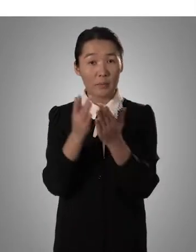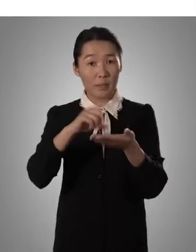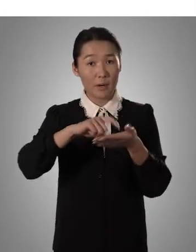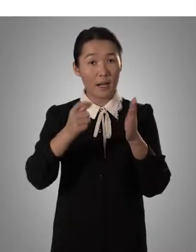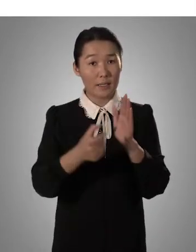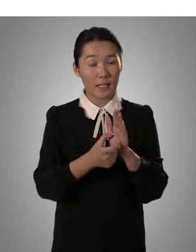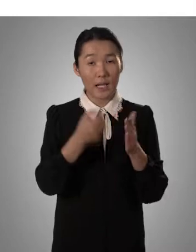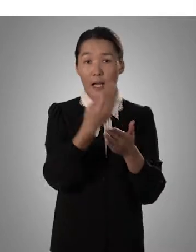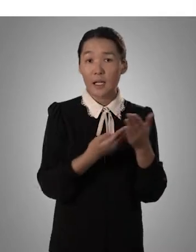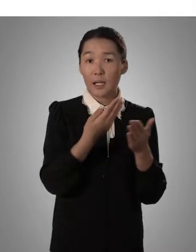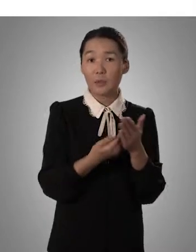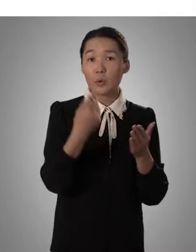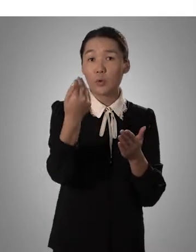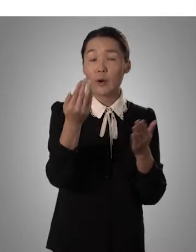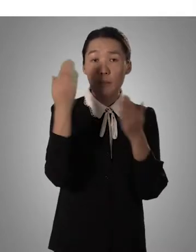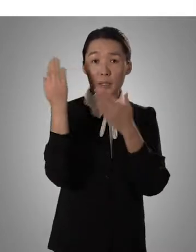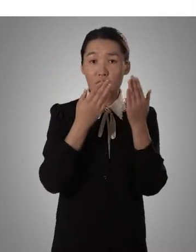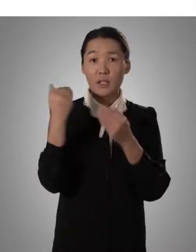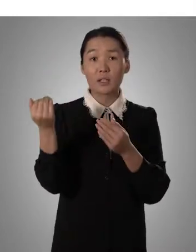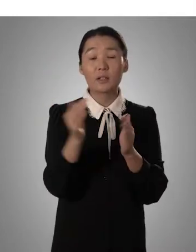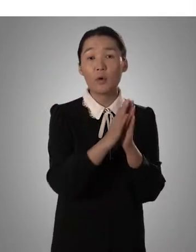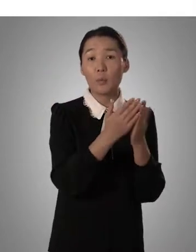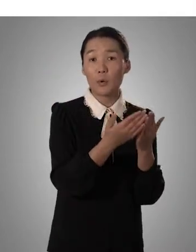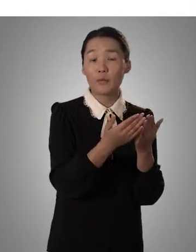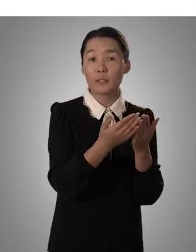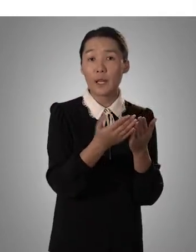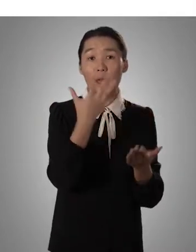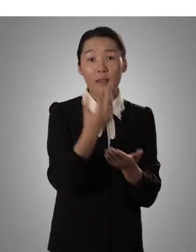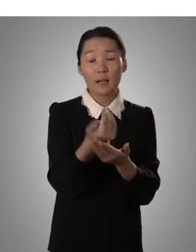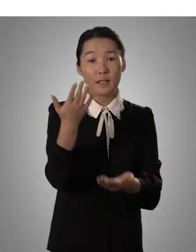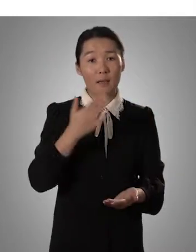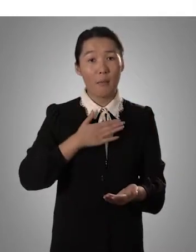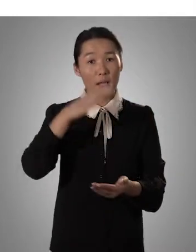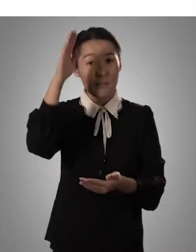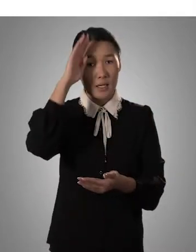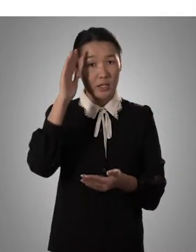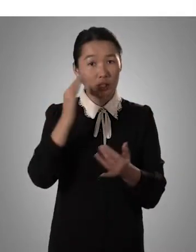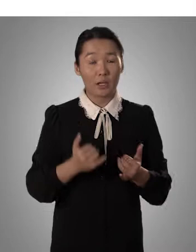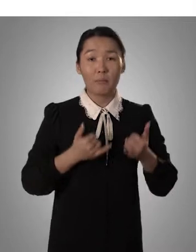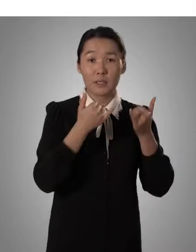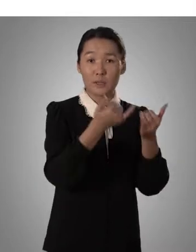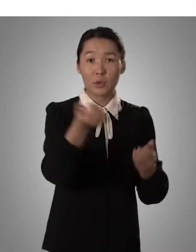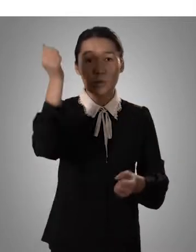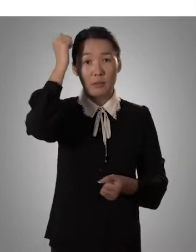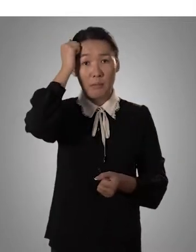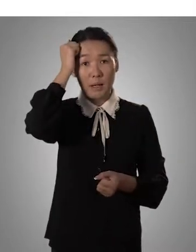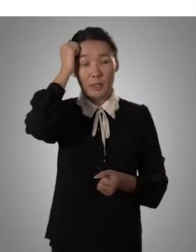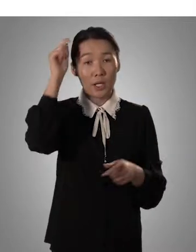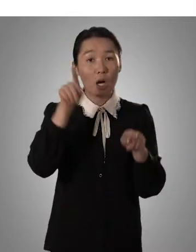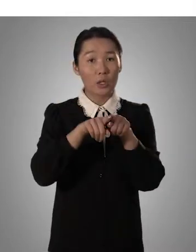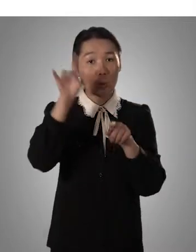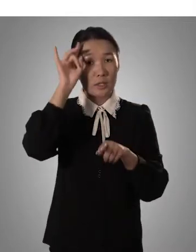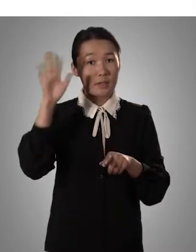рекомендую вам прочитать его повесть дорогие мои мальчишки посвященную памяти тоже известного